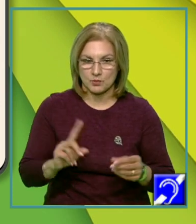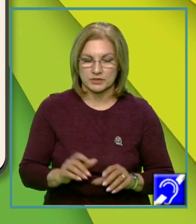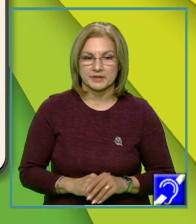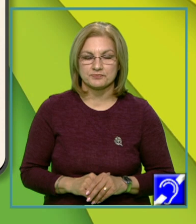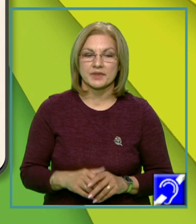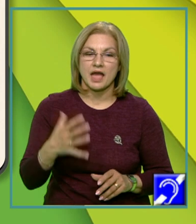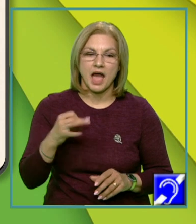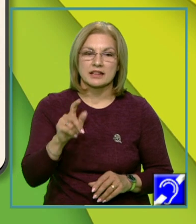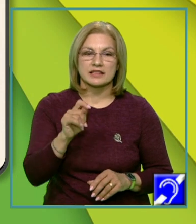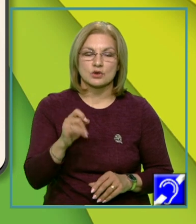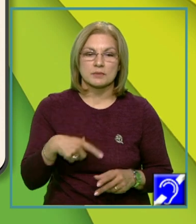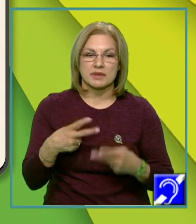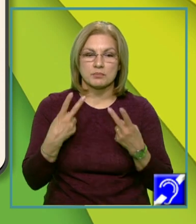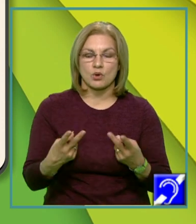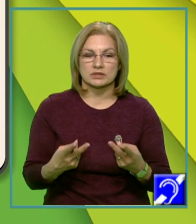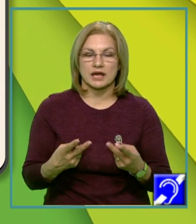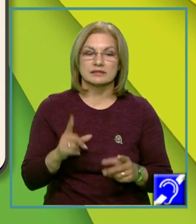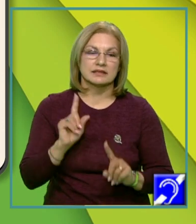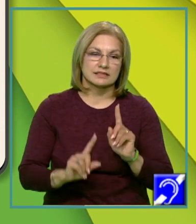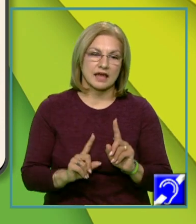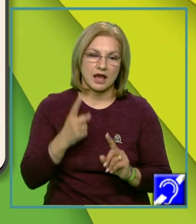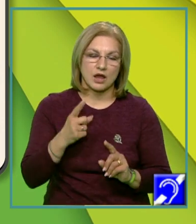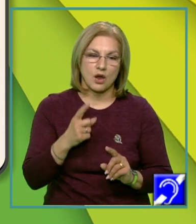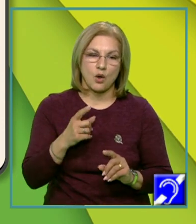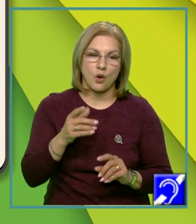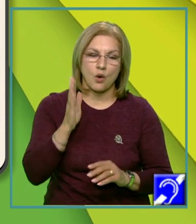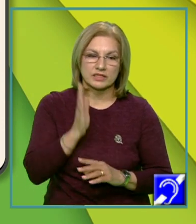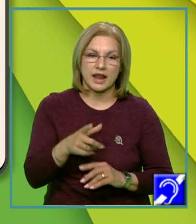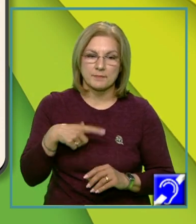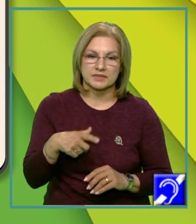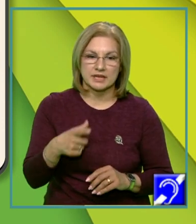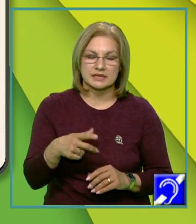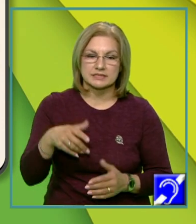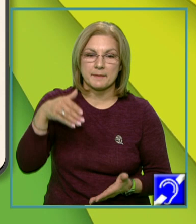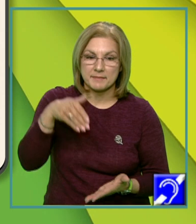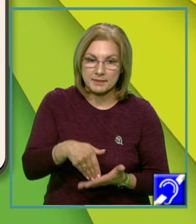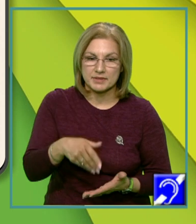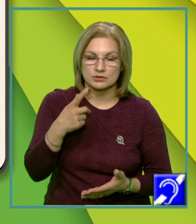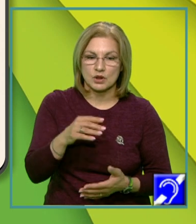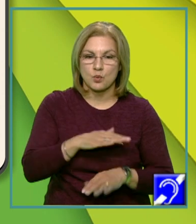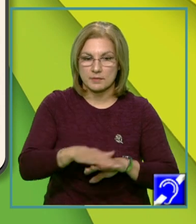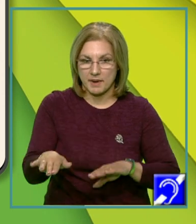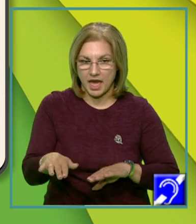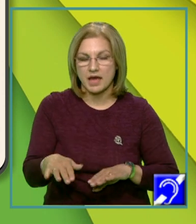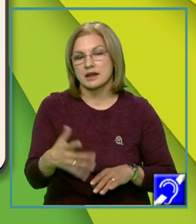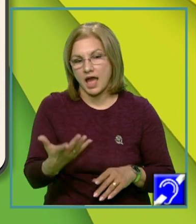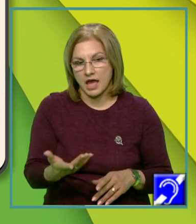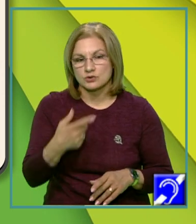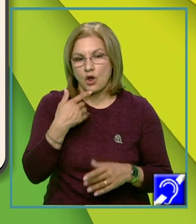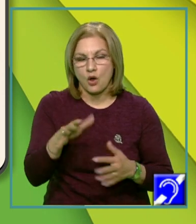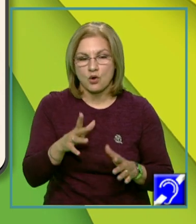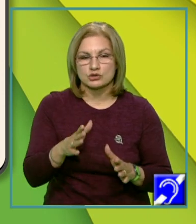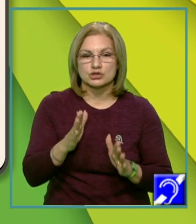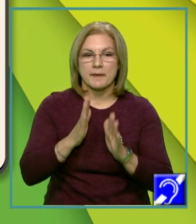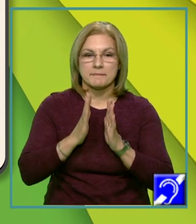teoremă importantă este aceea că dacă o dreaptă este perpendiculară pe un plan atunci ore ce